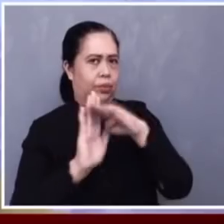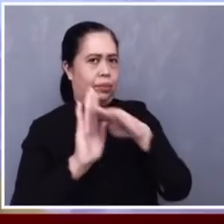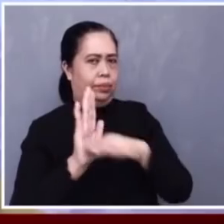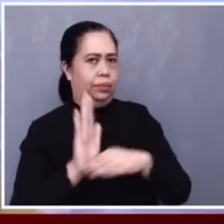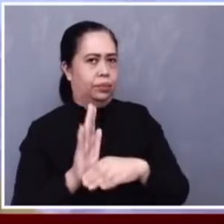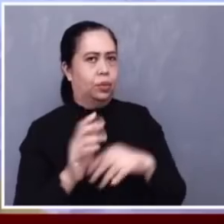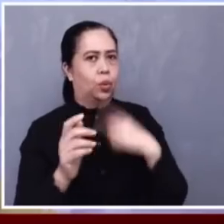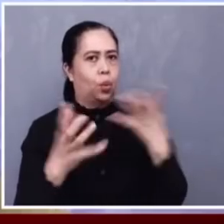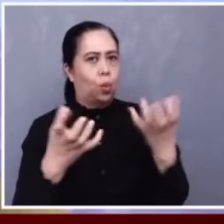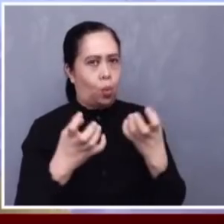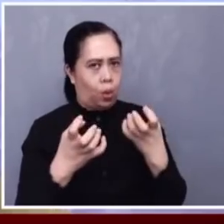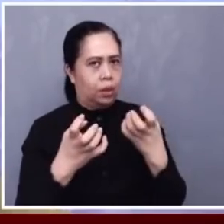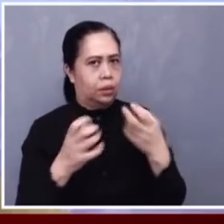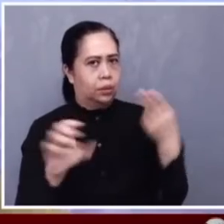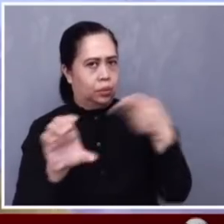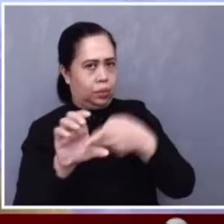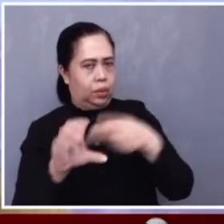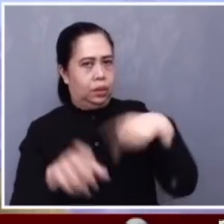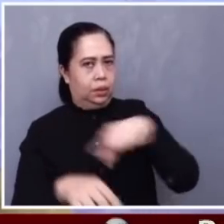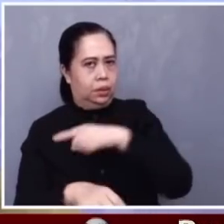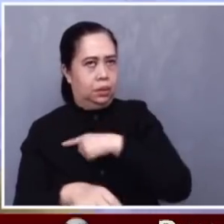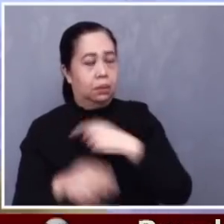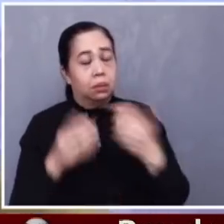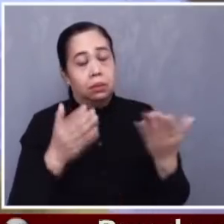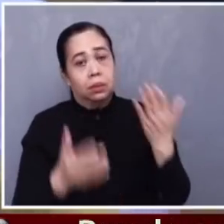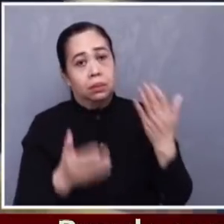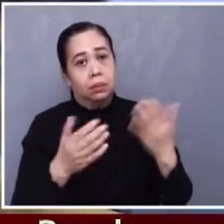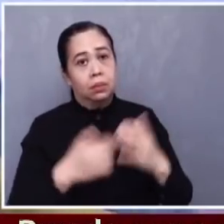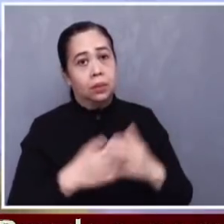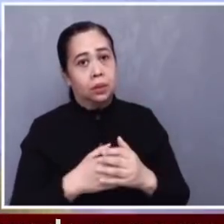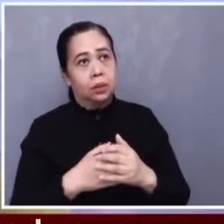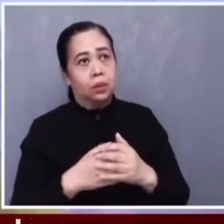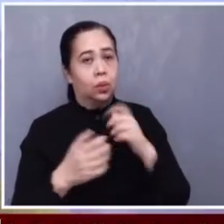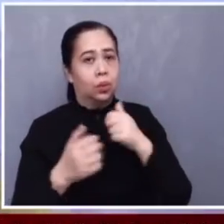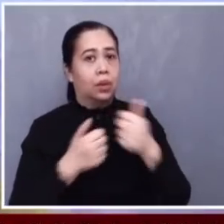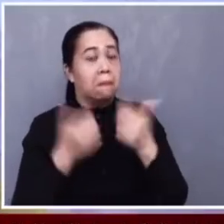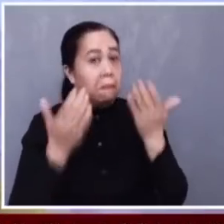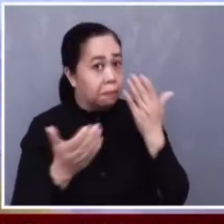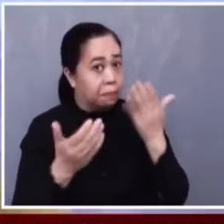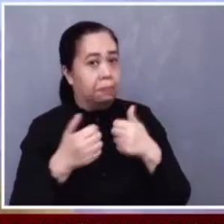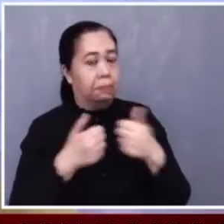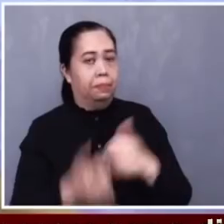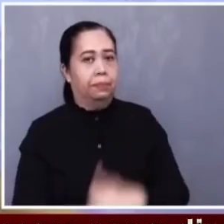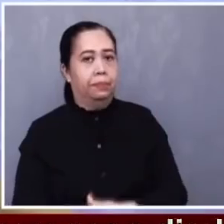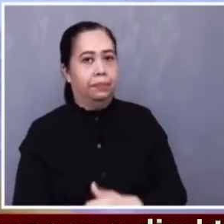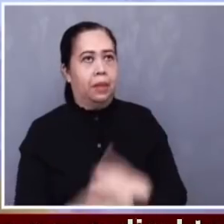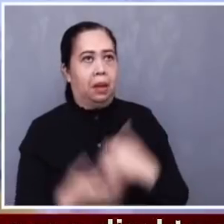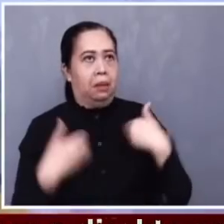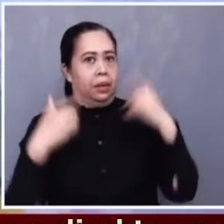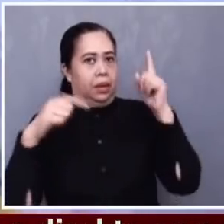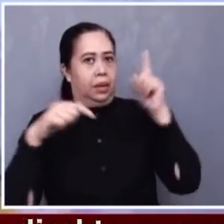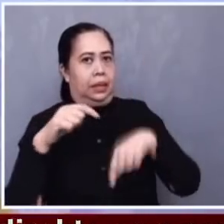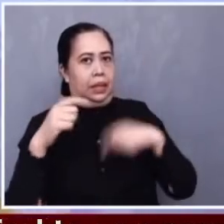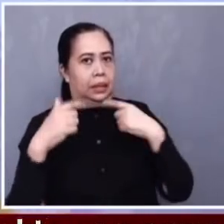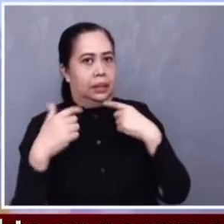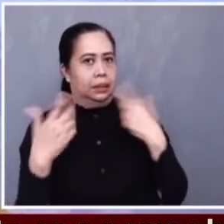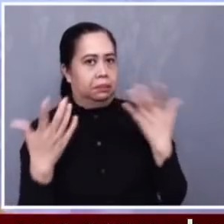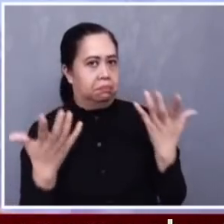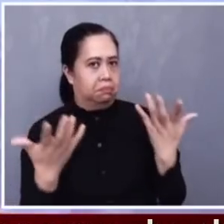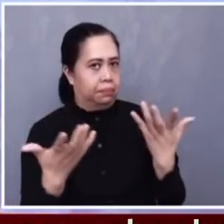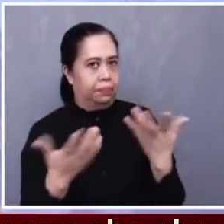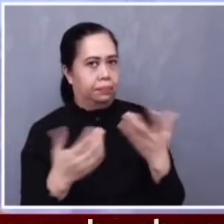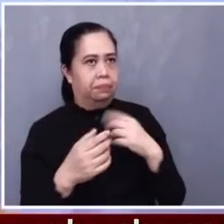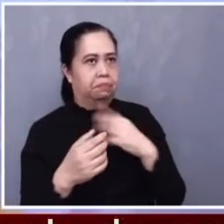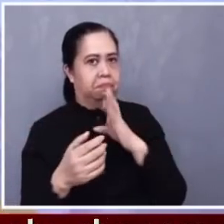gustong pumasok, na maaaring tumakbo. I cannot speak for